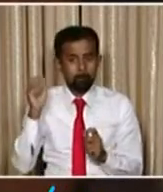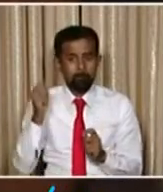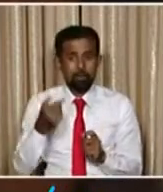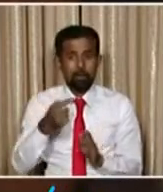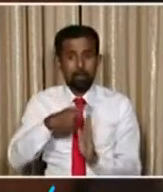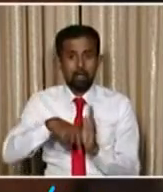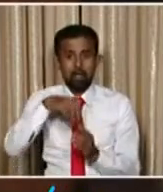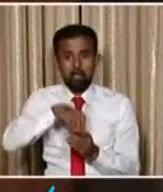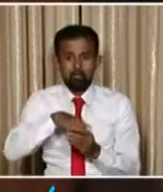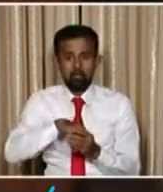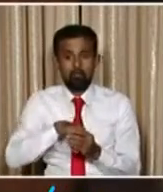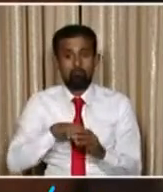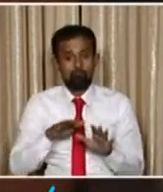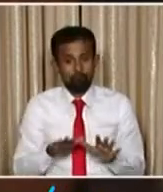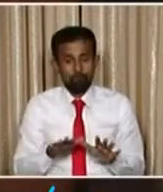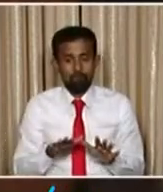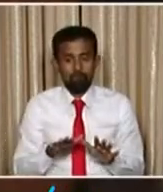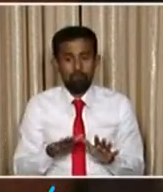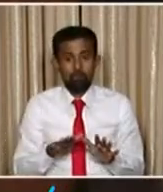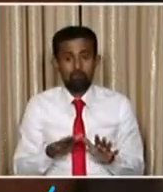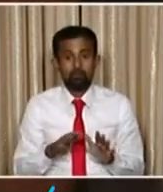කිව්වට දැනට තියෙන